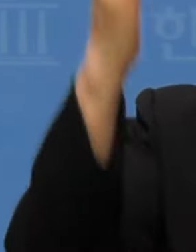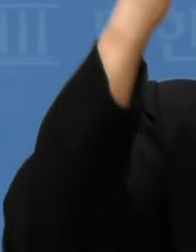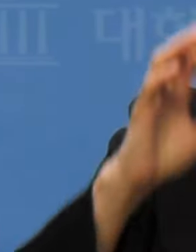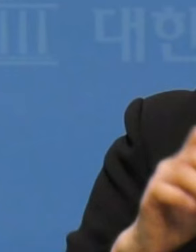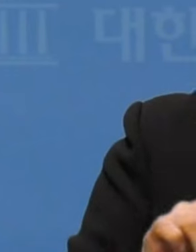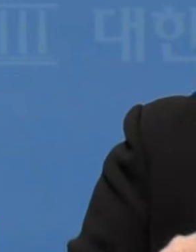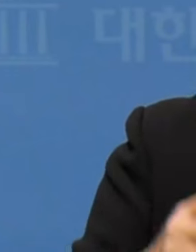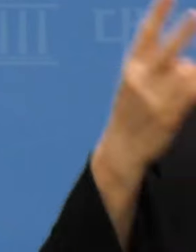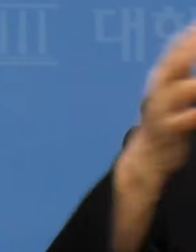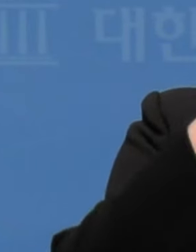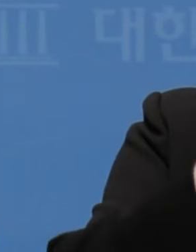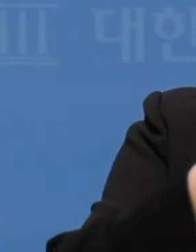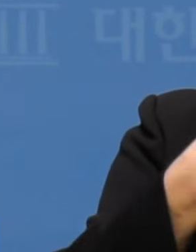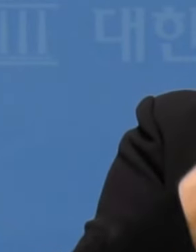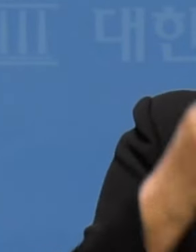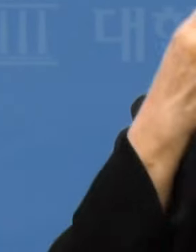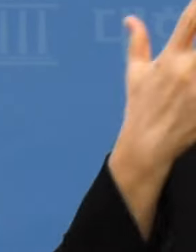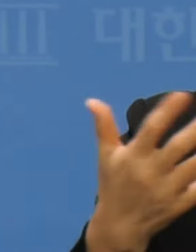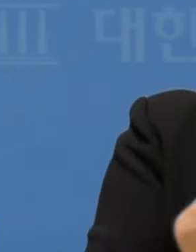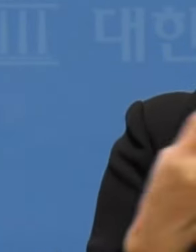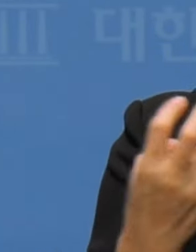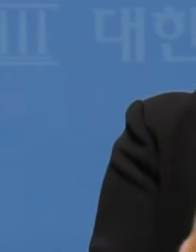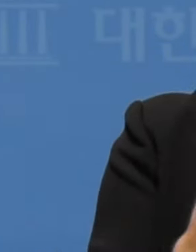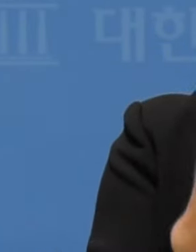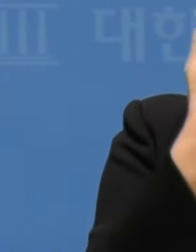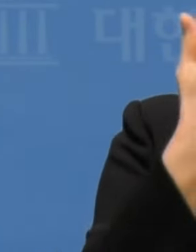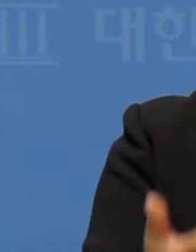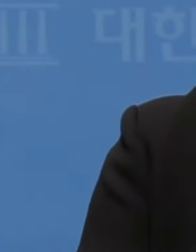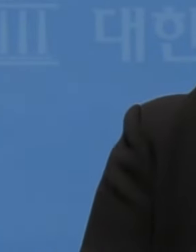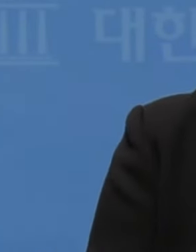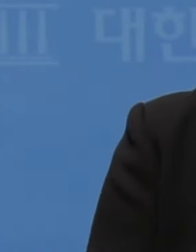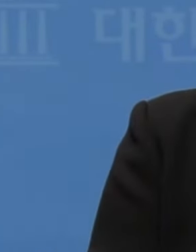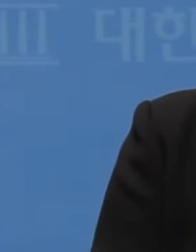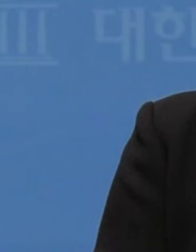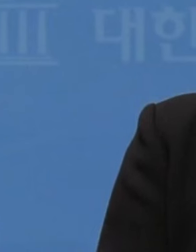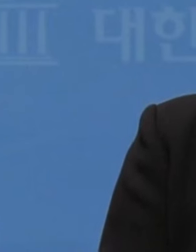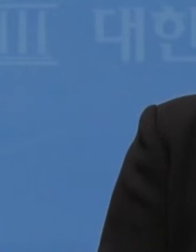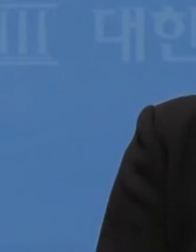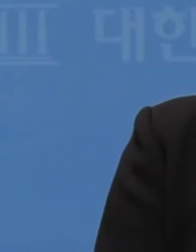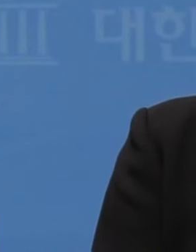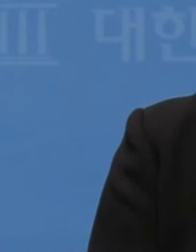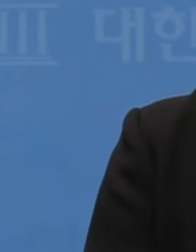있는 가장 안정적이고 확실한 방법이라고 할 수 있겠습니다.